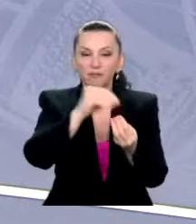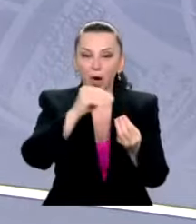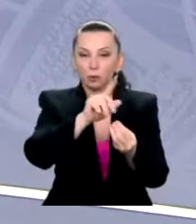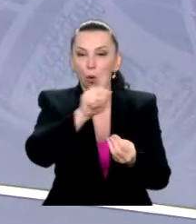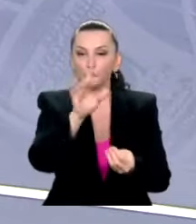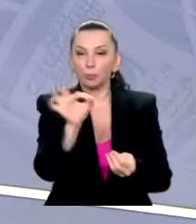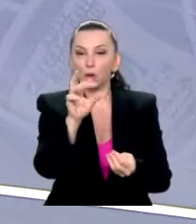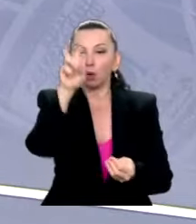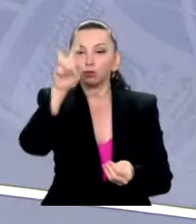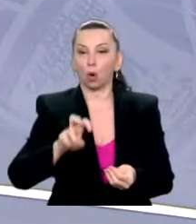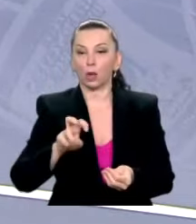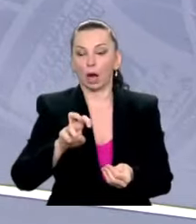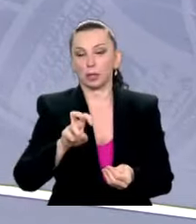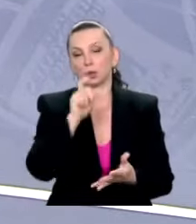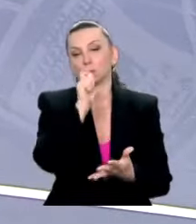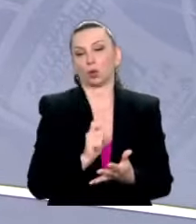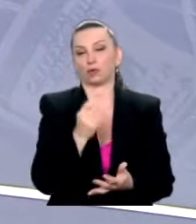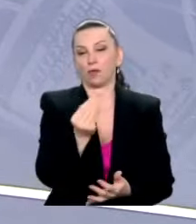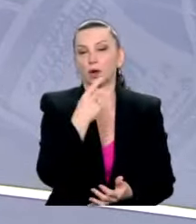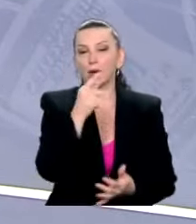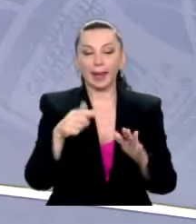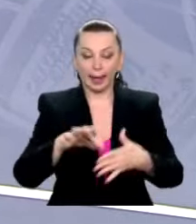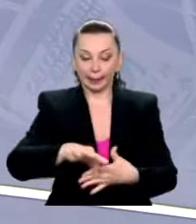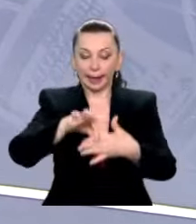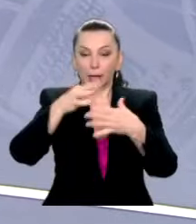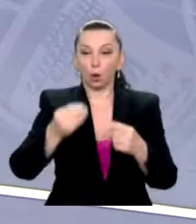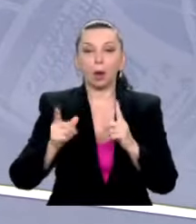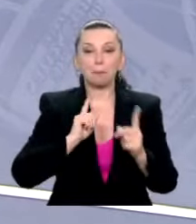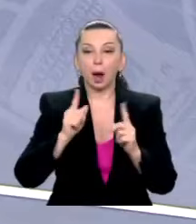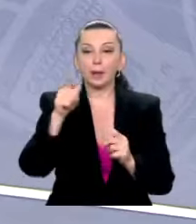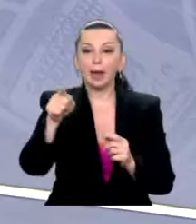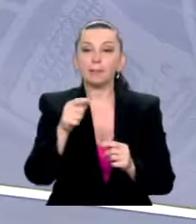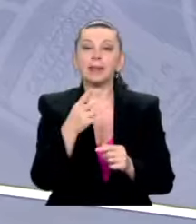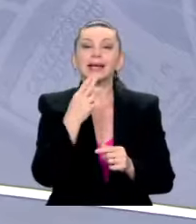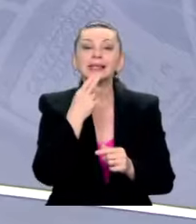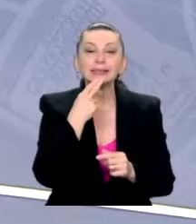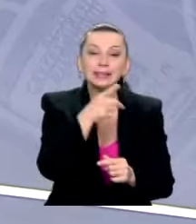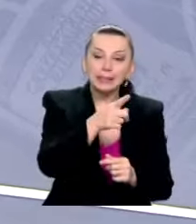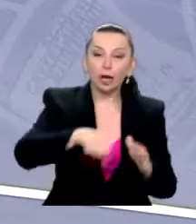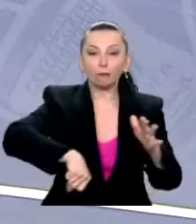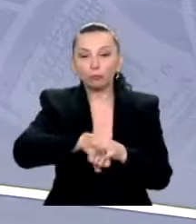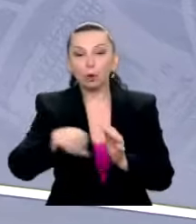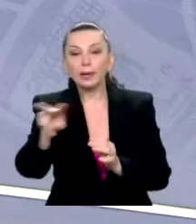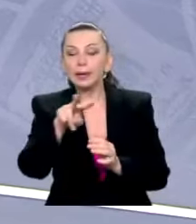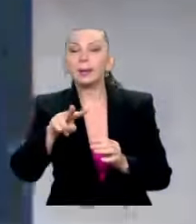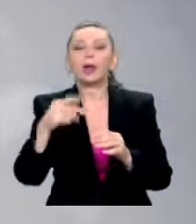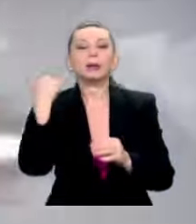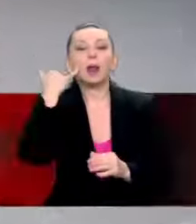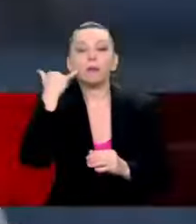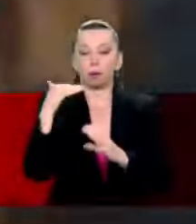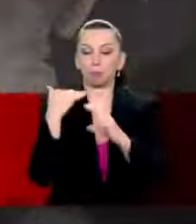10 milyon dolar vaat ettiğini iddia etti. Delil olarak da mahkemeye Erzan'la yazışmalarını sundu.